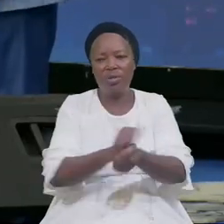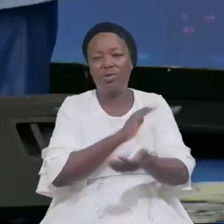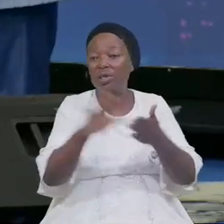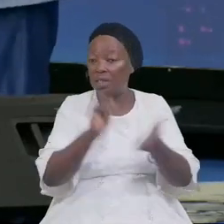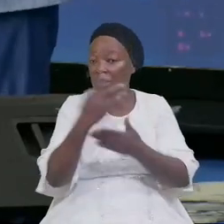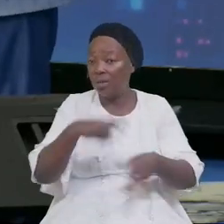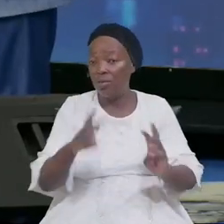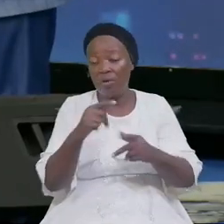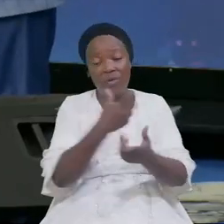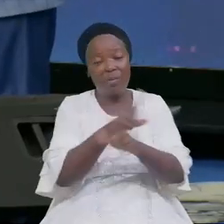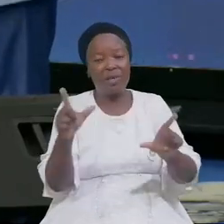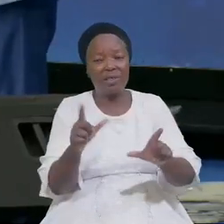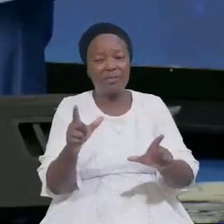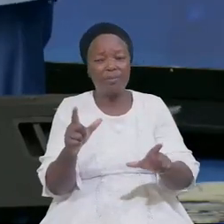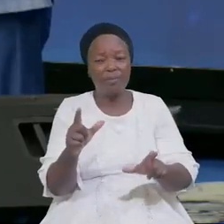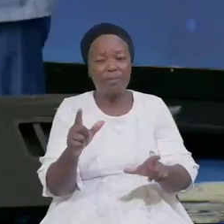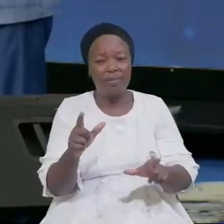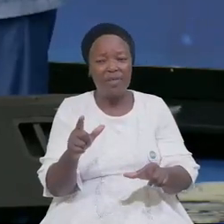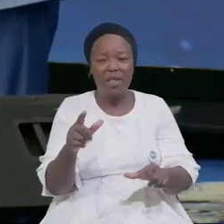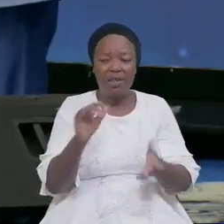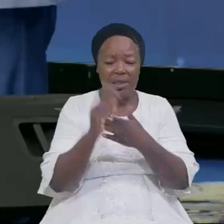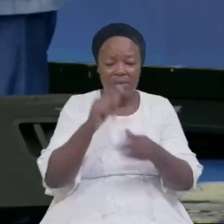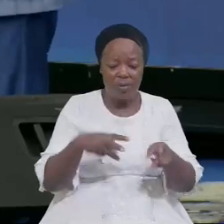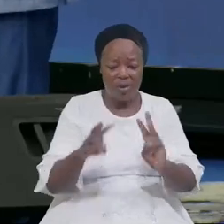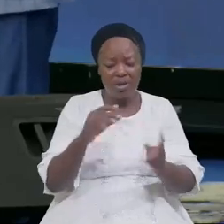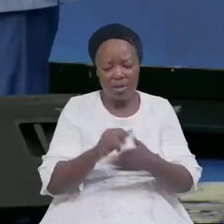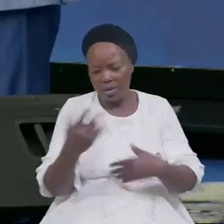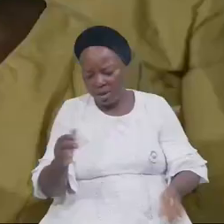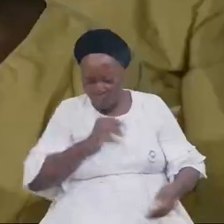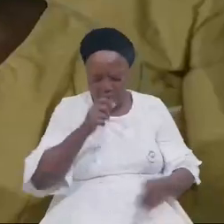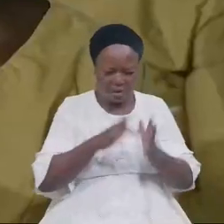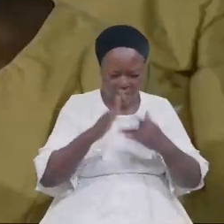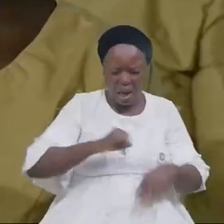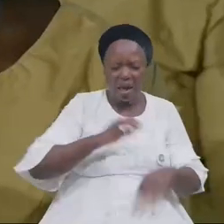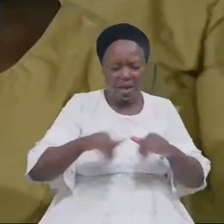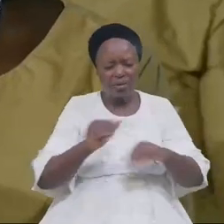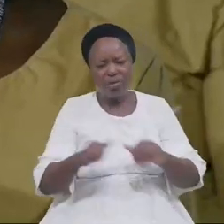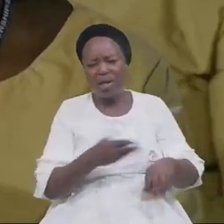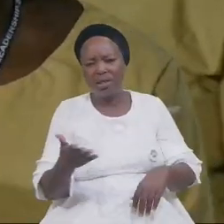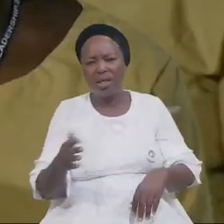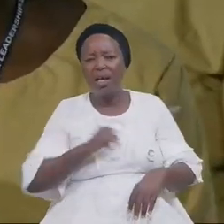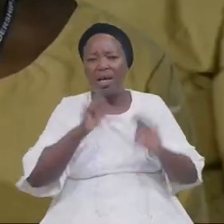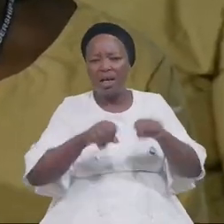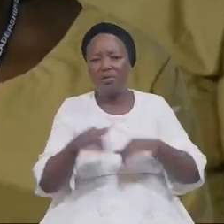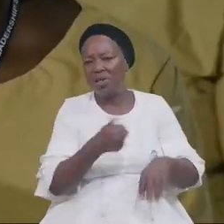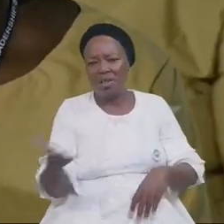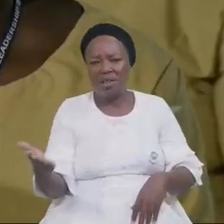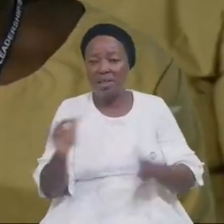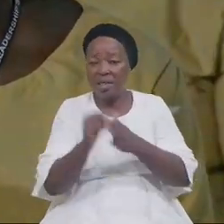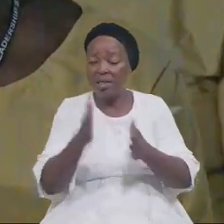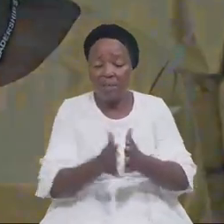C'est la voie de liberté. Je suis chrétien, je peux tout faire. Ça, c'est la voie